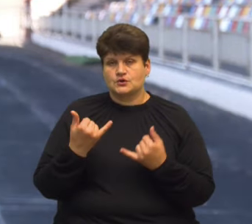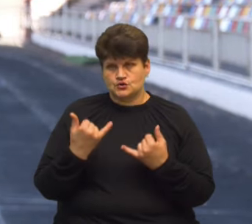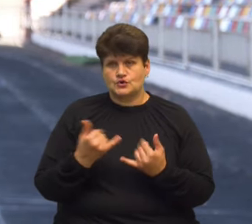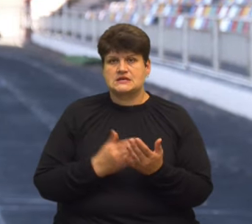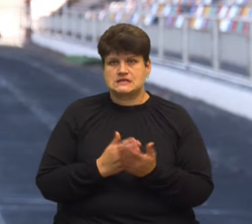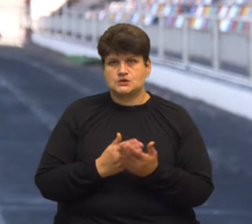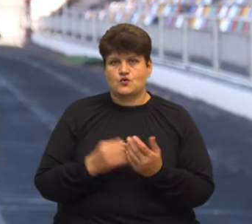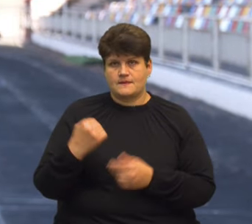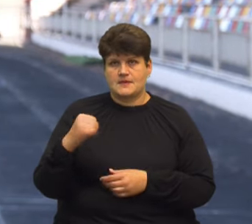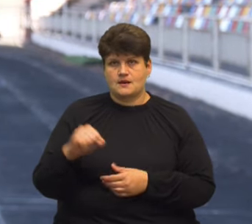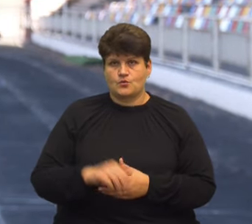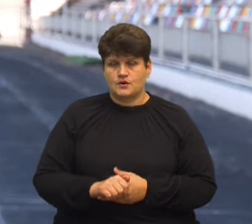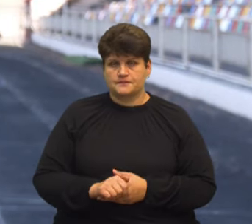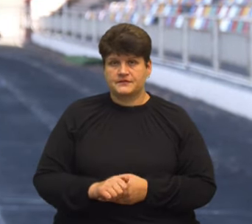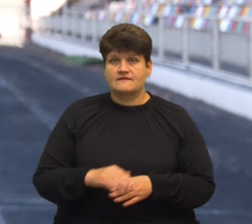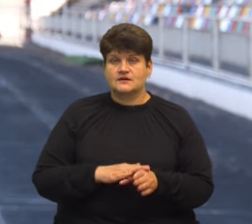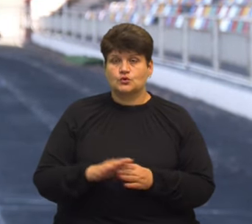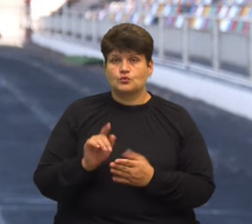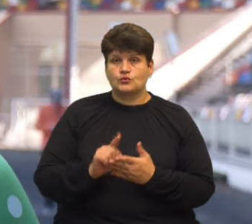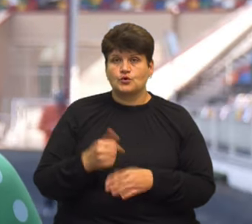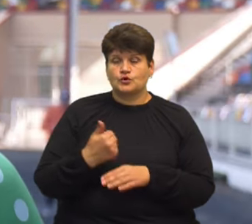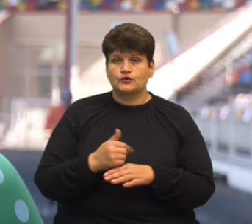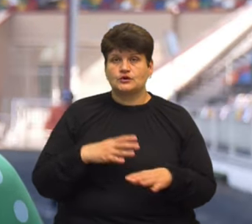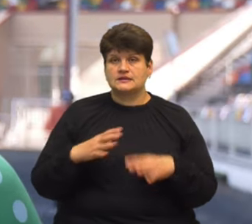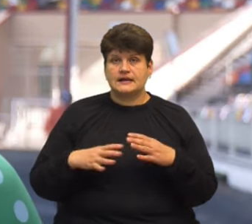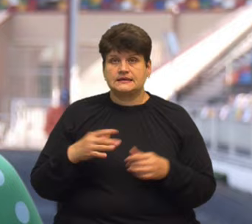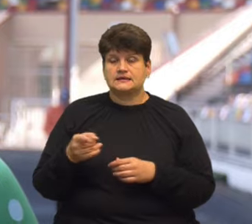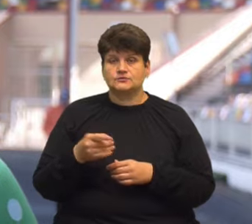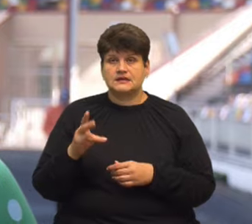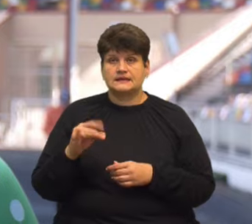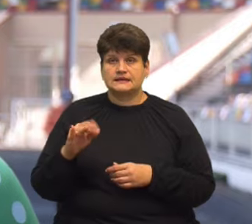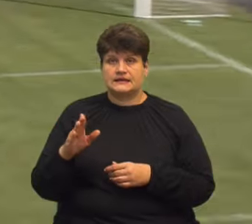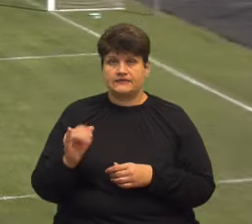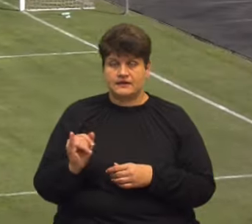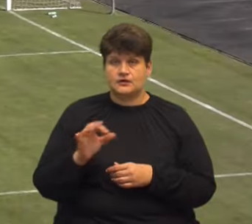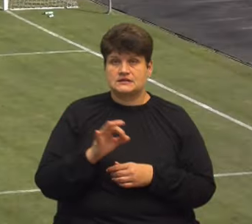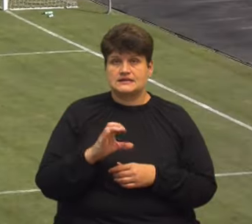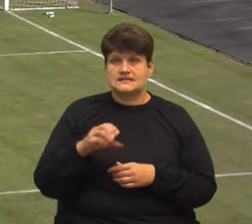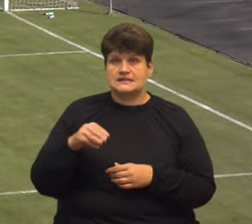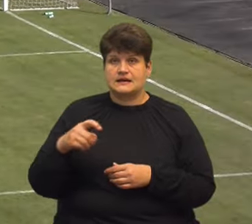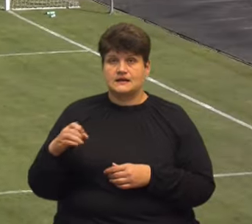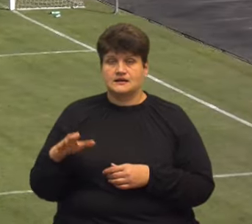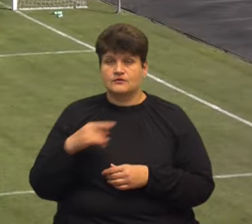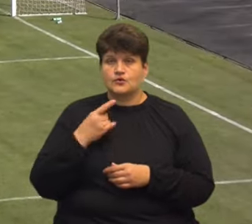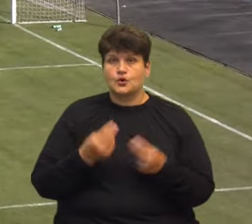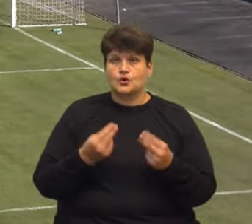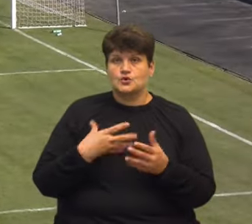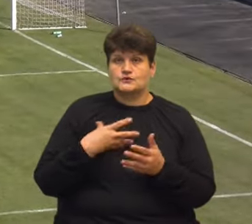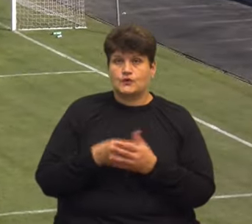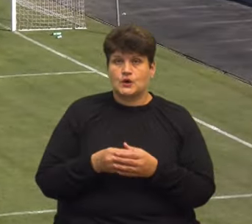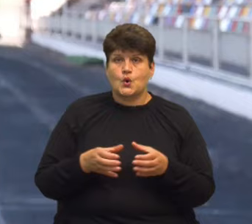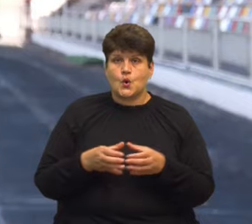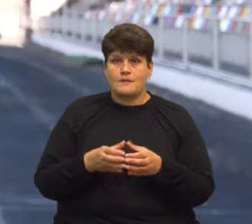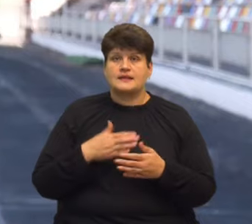перемоги. Виконувач обов'язків головного тренера тернопільської «Ниви» Олександр Стахів каже, грою своєї команди